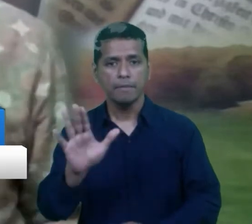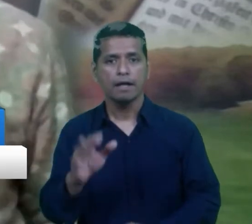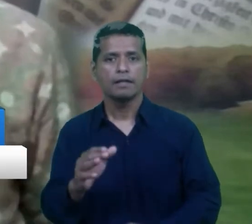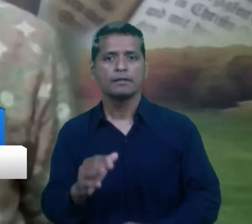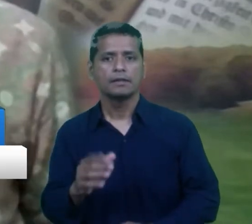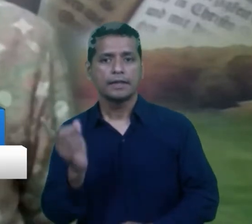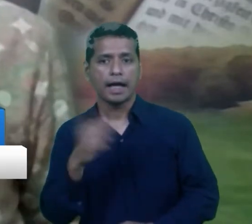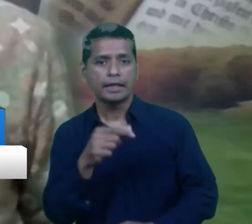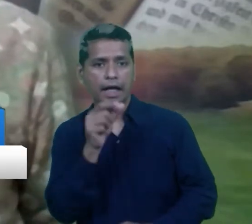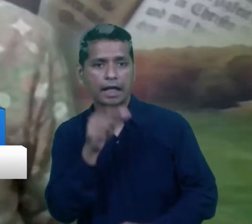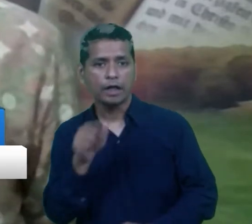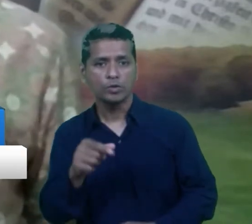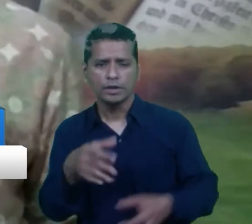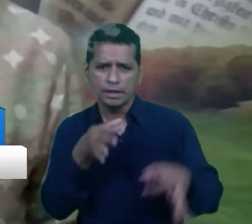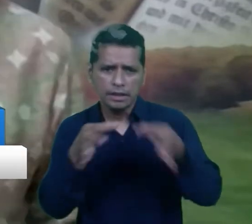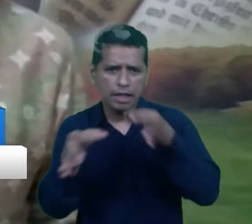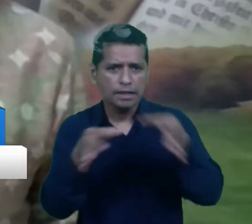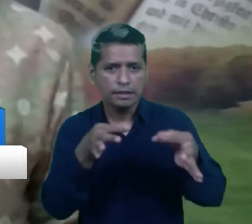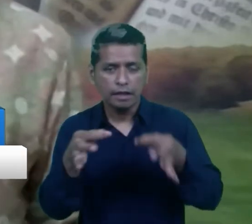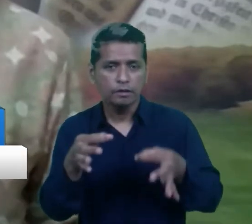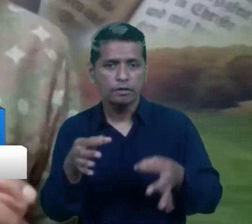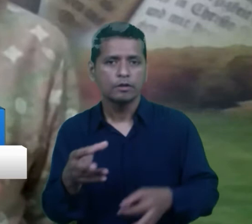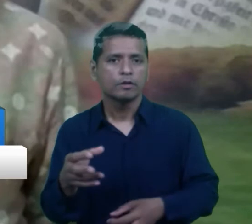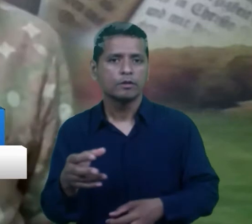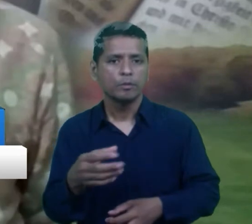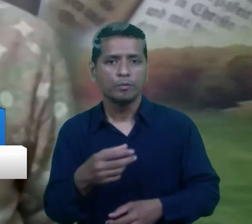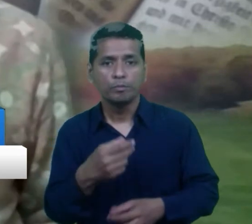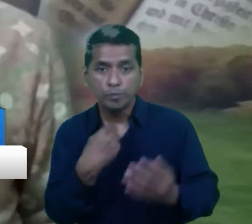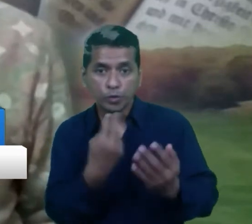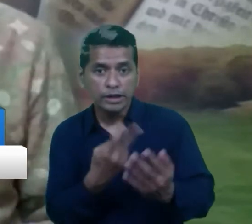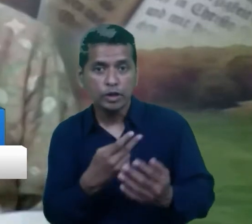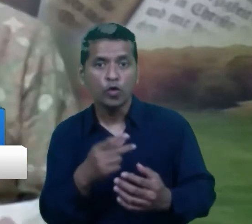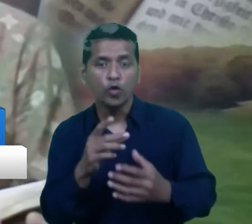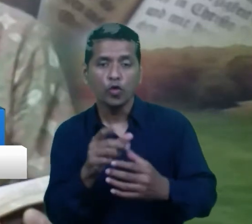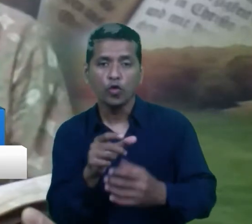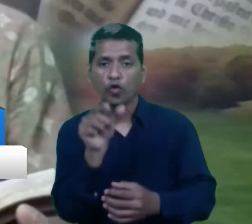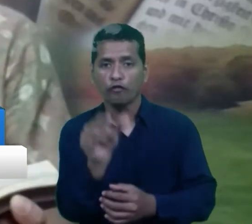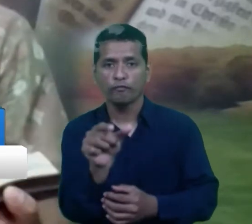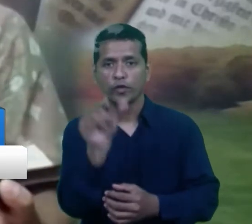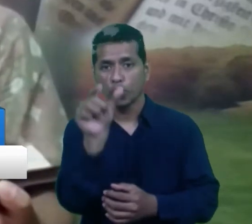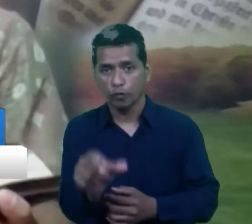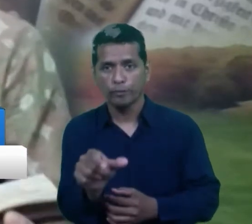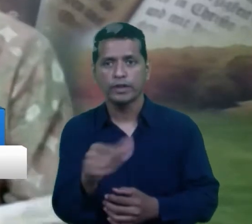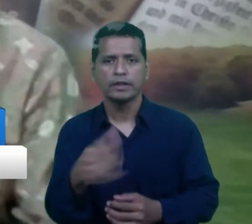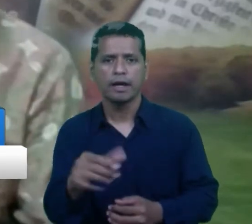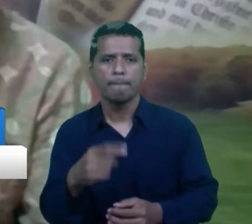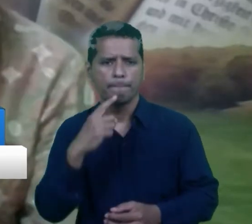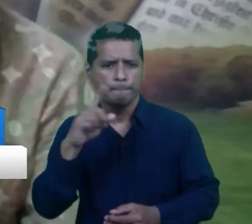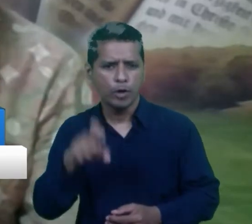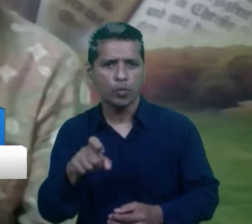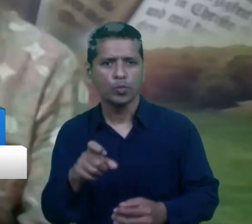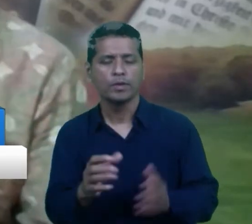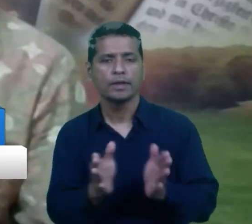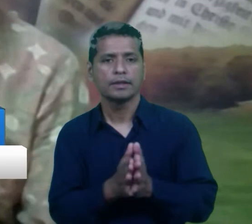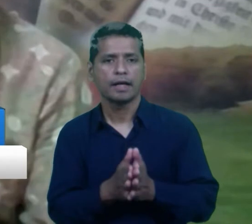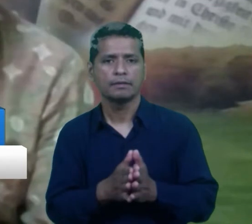itu, ia akan dikirimkan atau diutus ke atas bumi ini. Demikian yang dikatakan di dalam Wahyu pasal yang